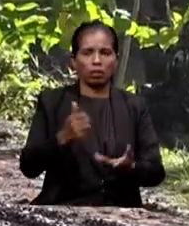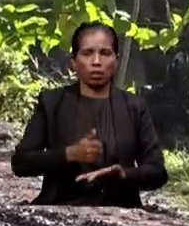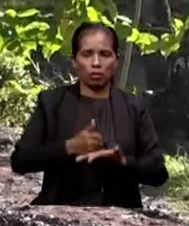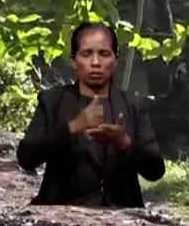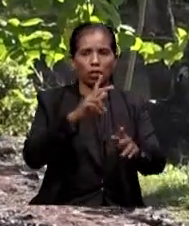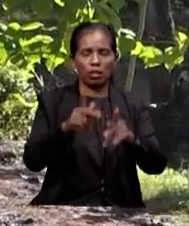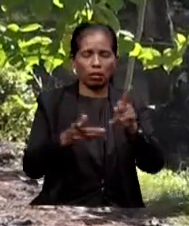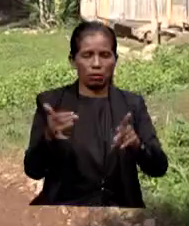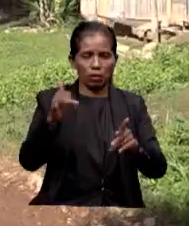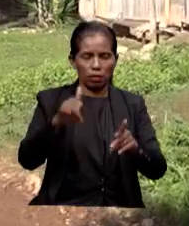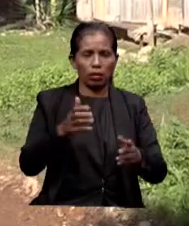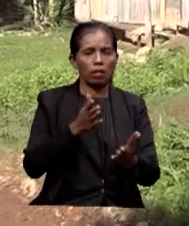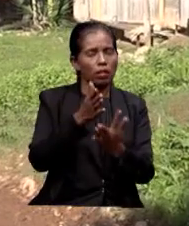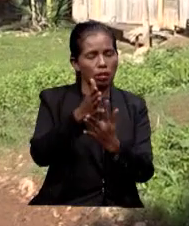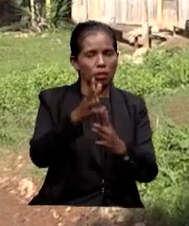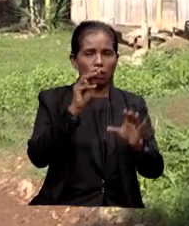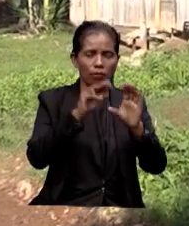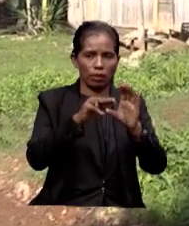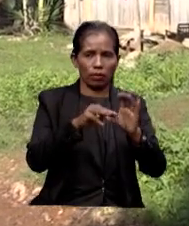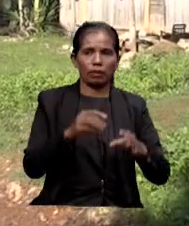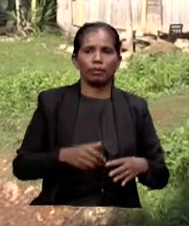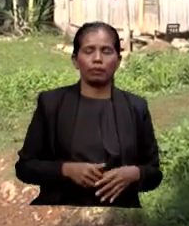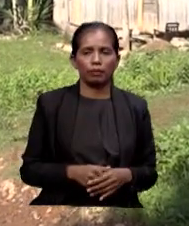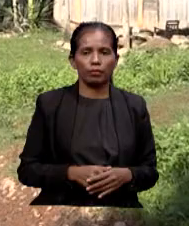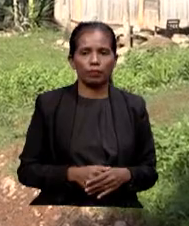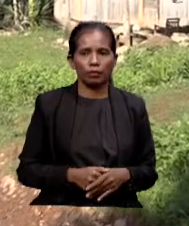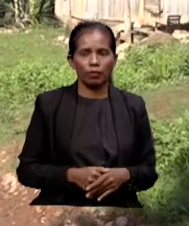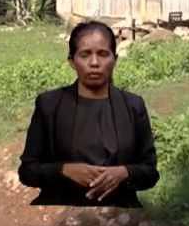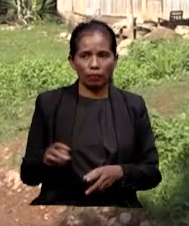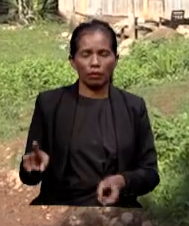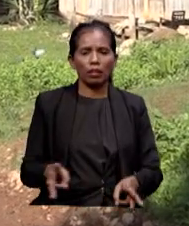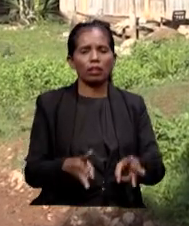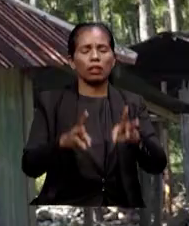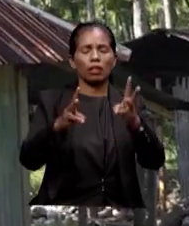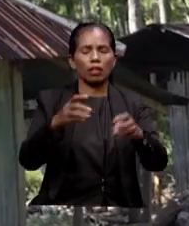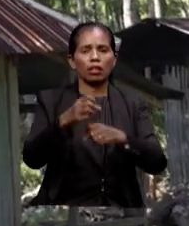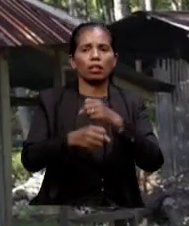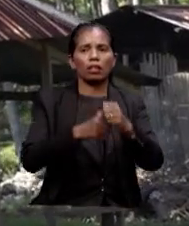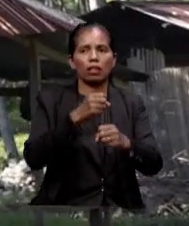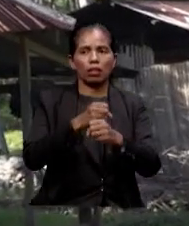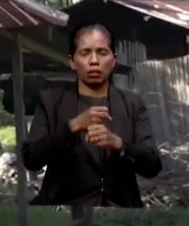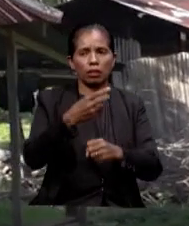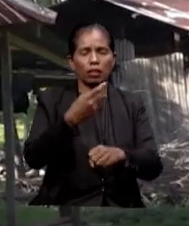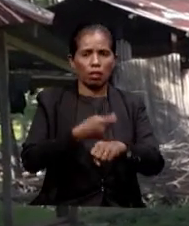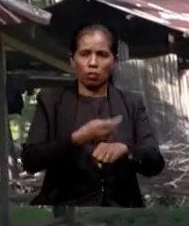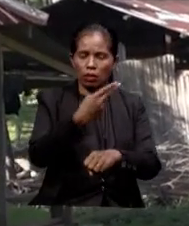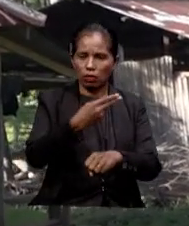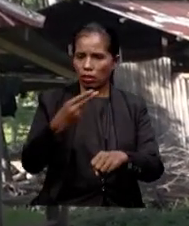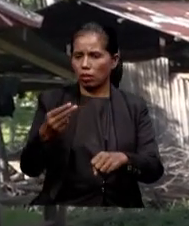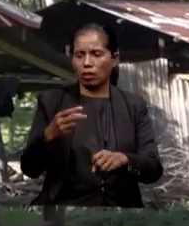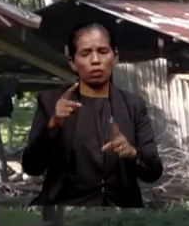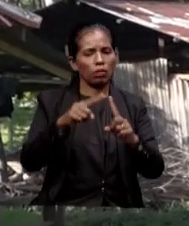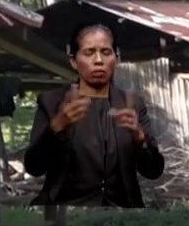a comunidade sira bela acesso ba mercado. Estrada né tinan hahu iha Indonesia ne tempo, to agora